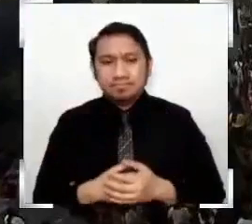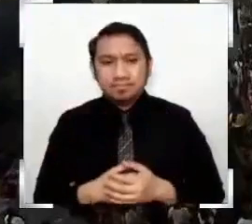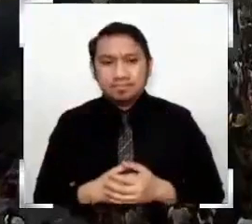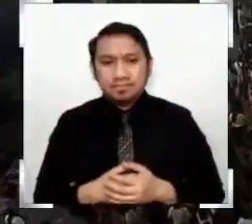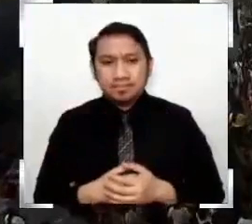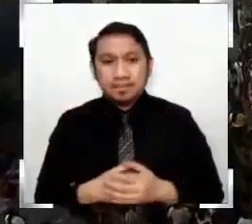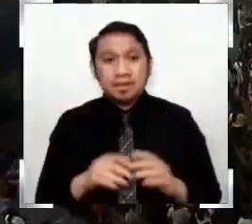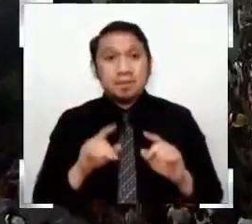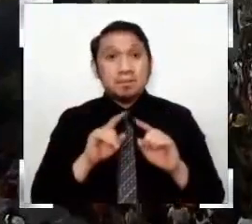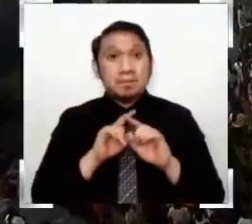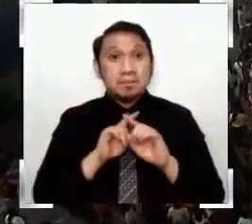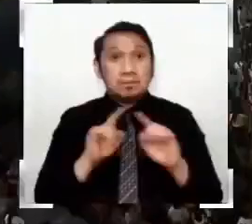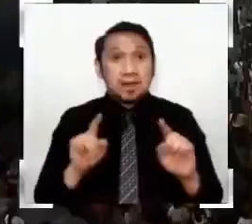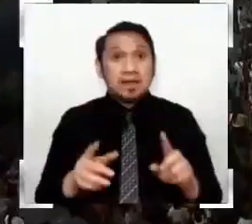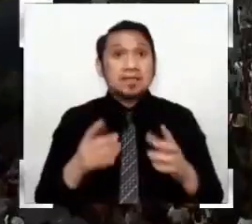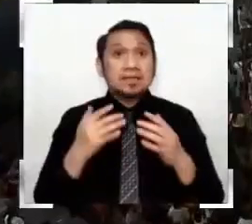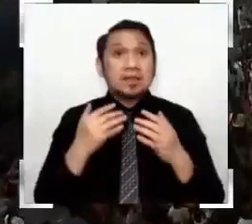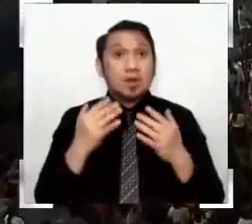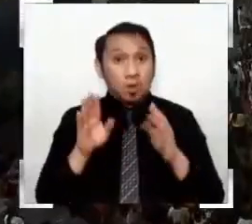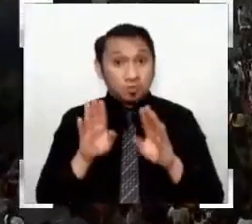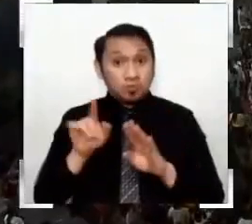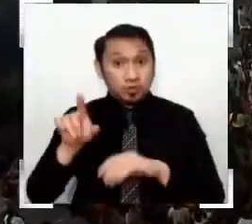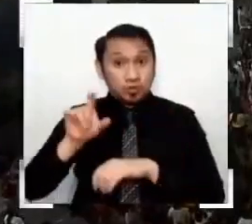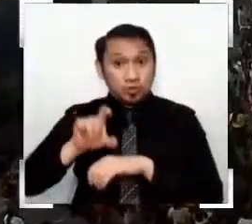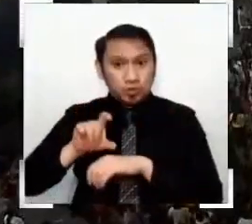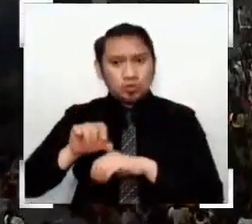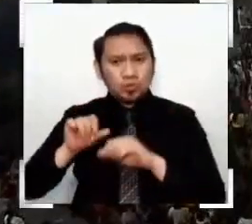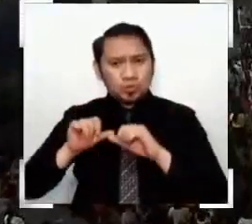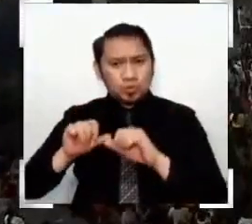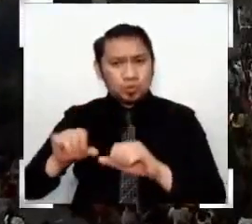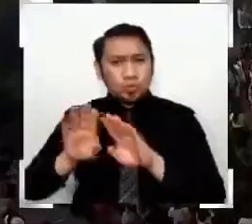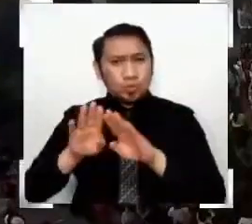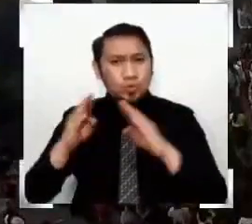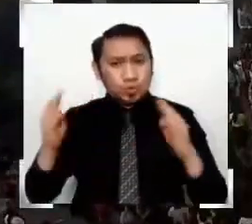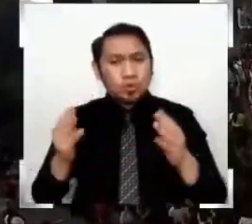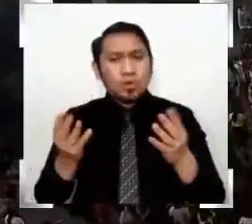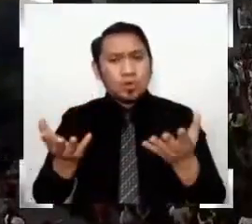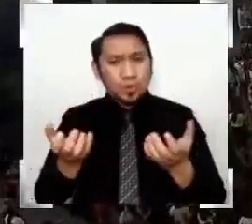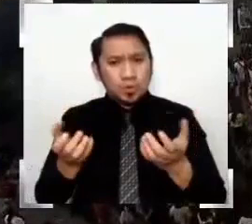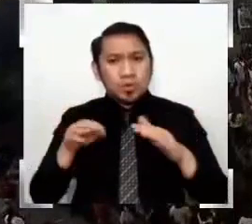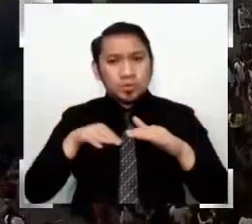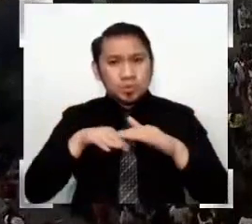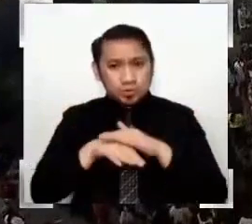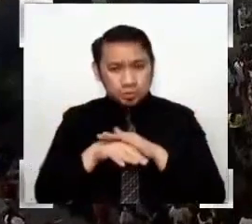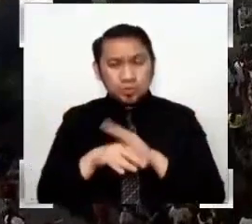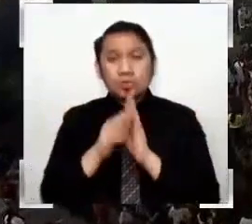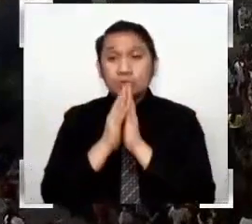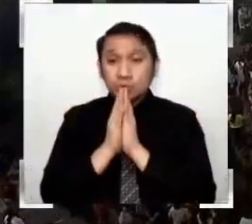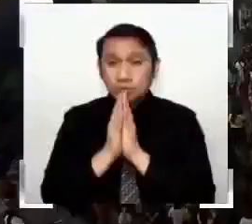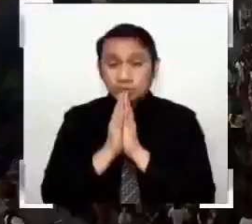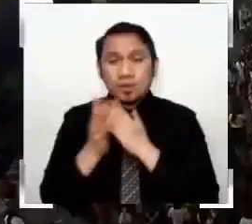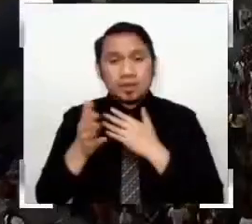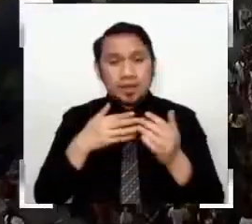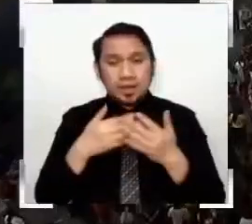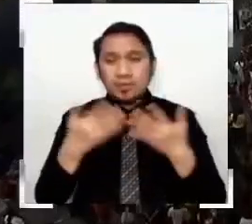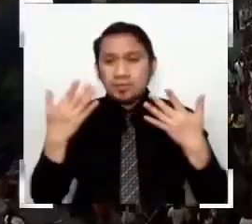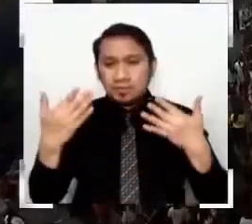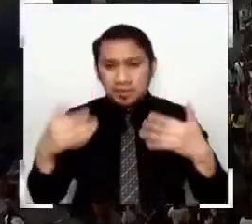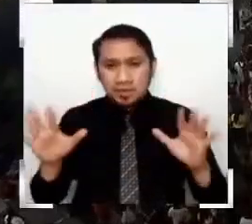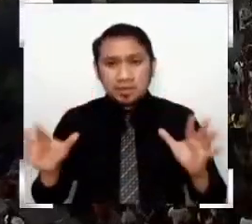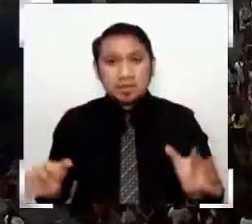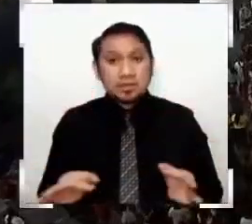kapuso, mananatili pa pong bukas ang simbahan para sa mga debotong nais pumasok para magdasal kahit natapos na ang mga misa. Ito po